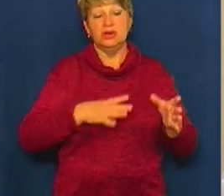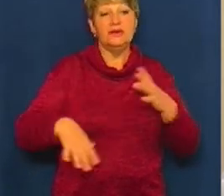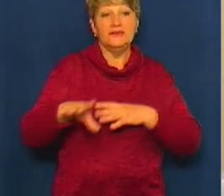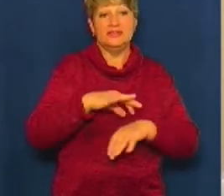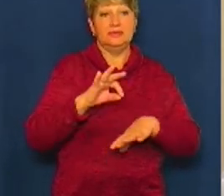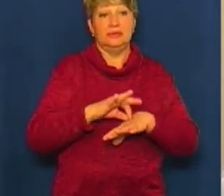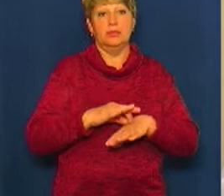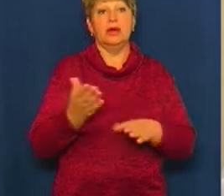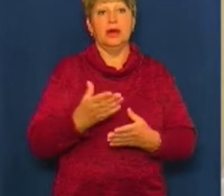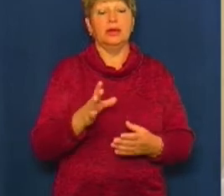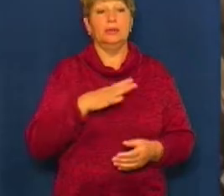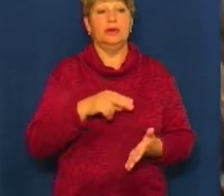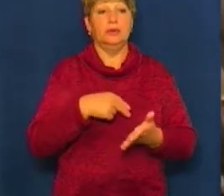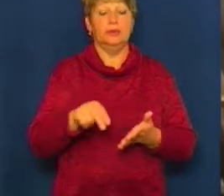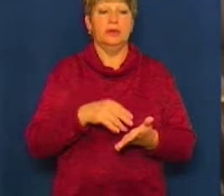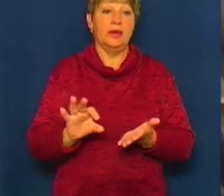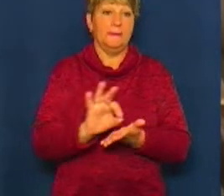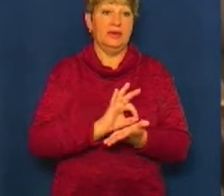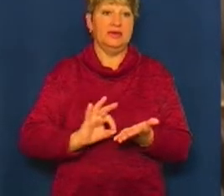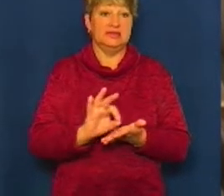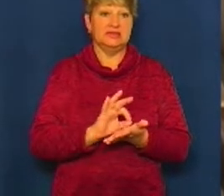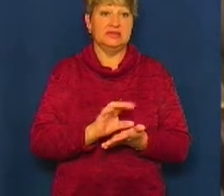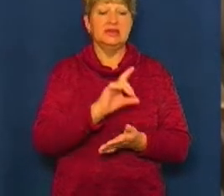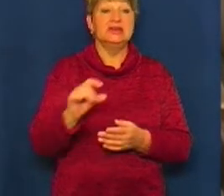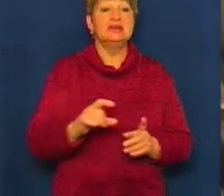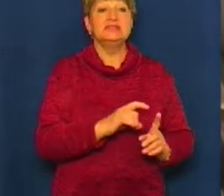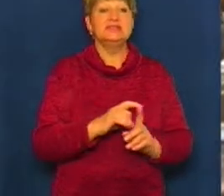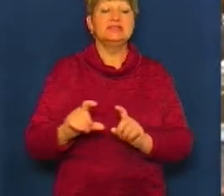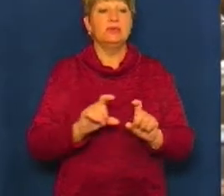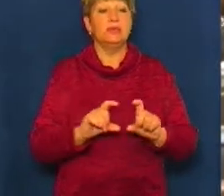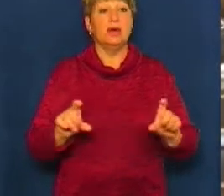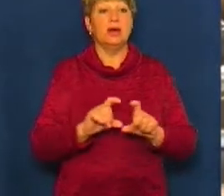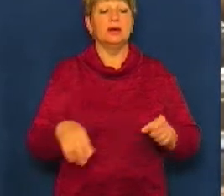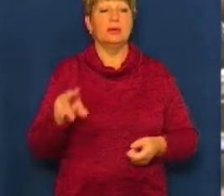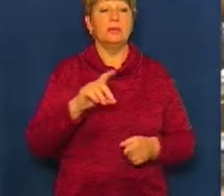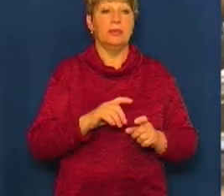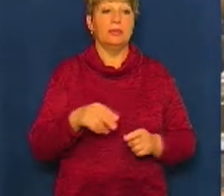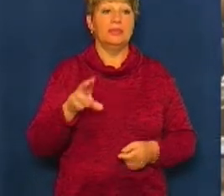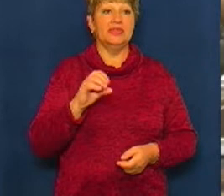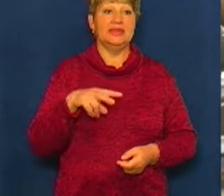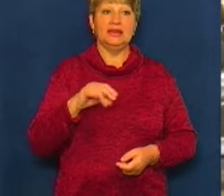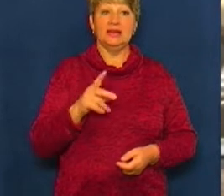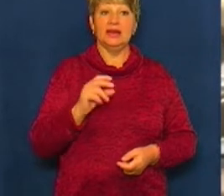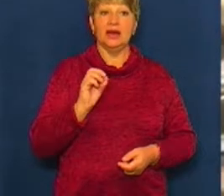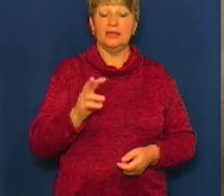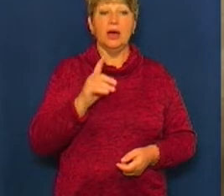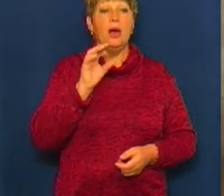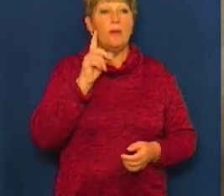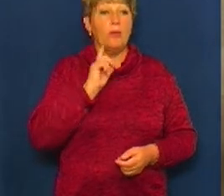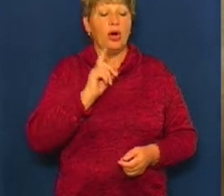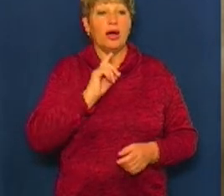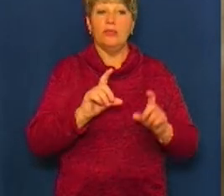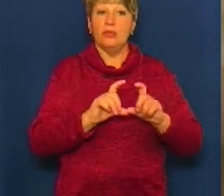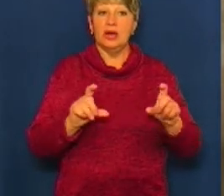які вживали млинці. Зі слів адміністратора магазину «Делікат Плюс» Людмили Мельник, доки у магазині перевірка не завершиться,